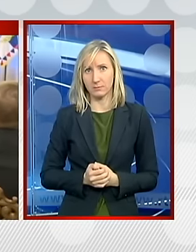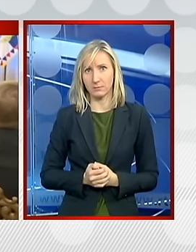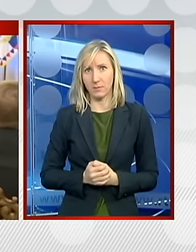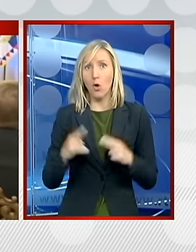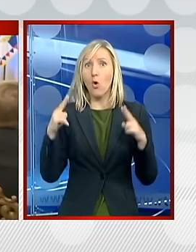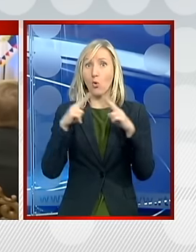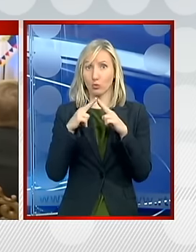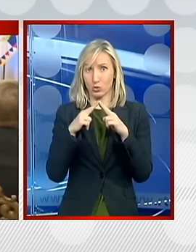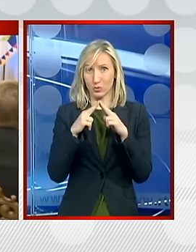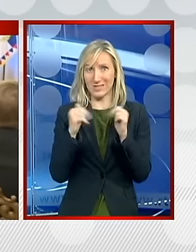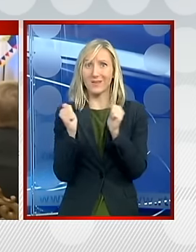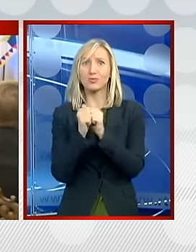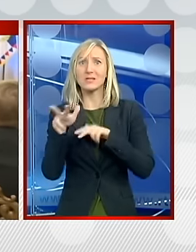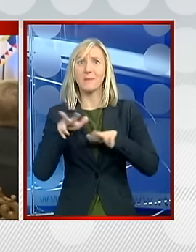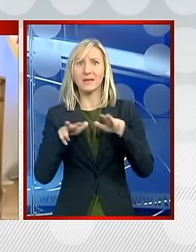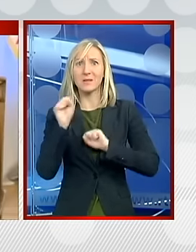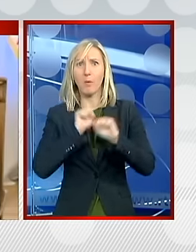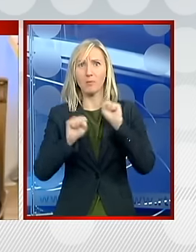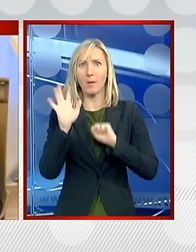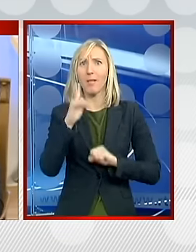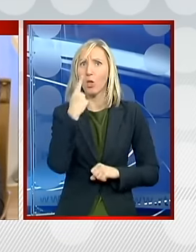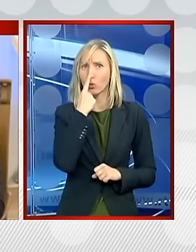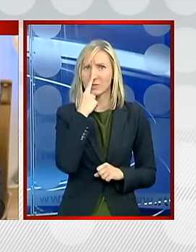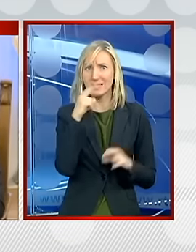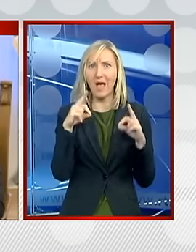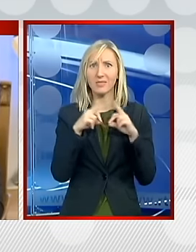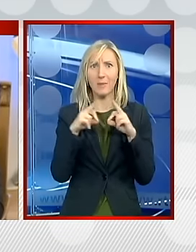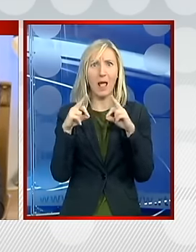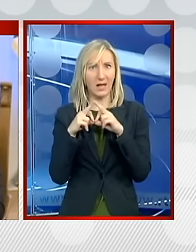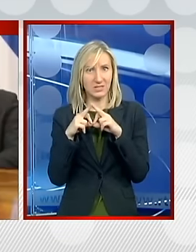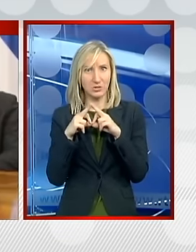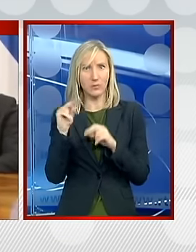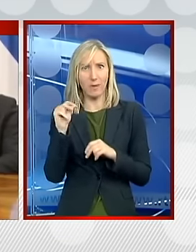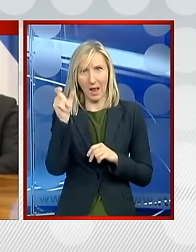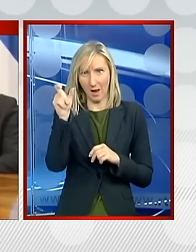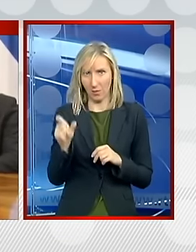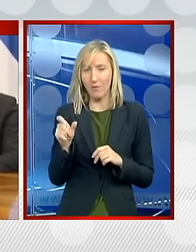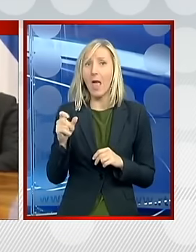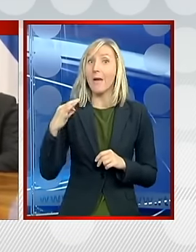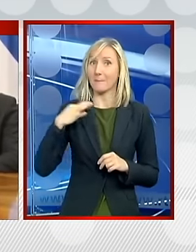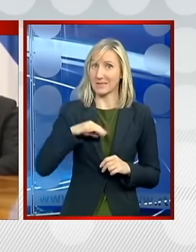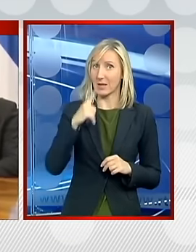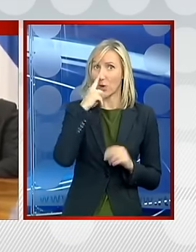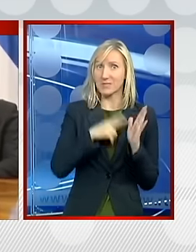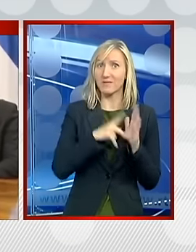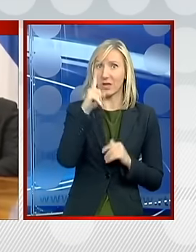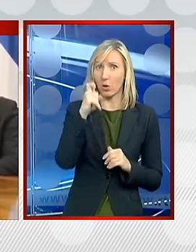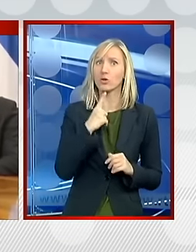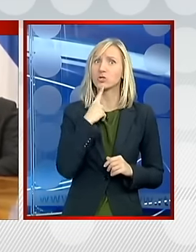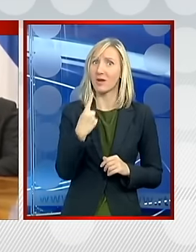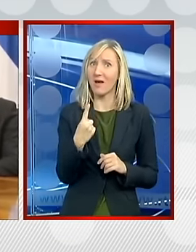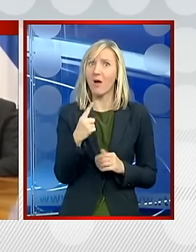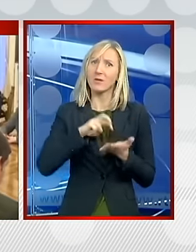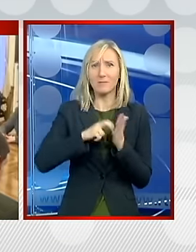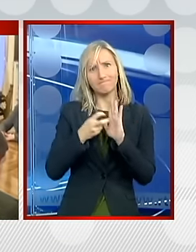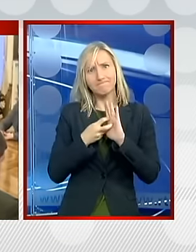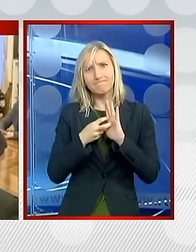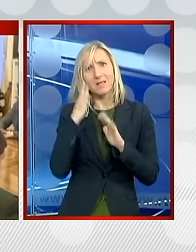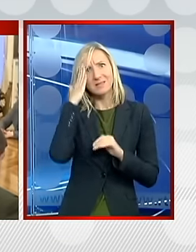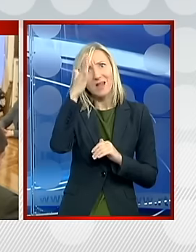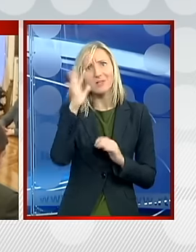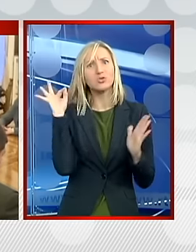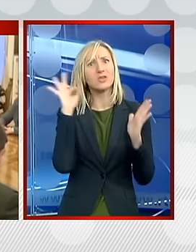U susretu s ministrom odbrane Belorusije Andrejem Aleksejevićem Ravkovom predsednik Tomislav Nikolić je kazao da je strateški